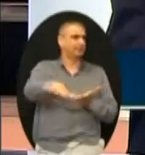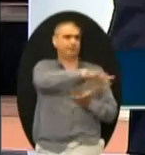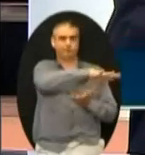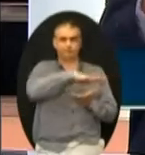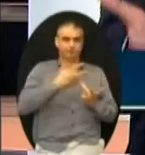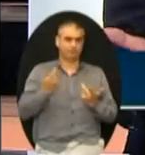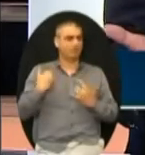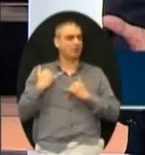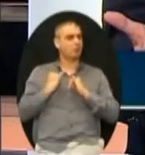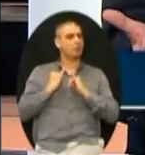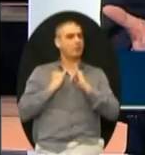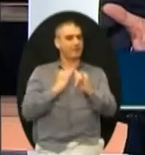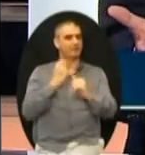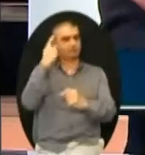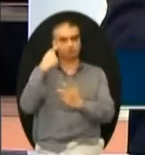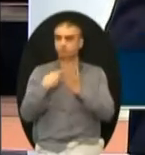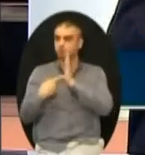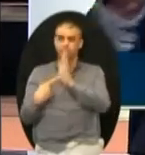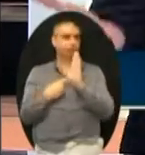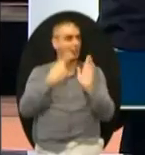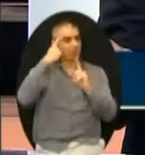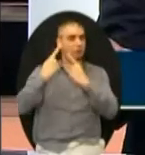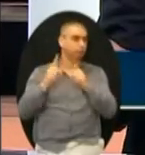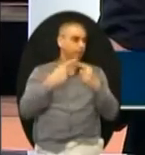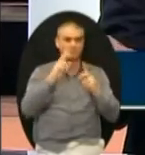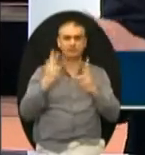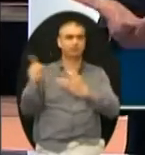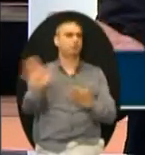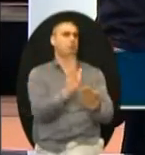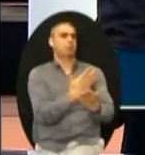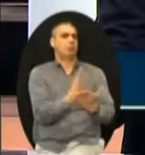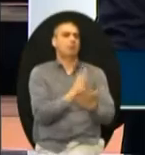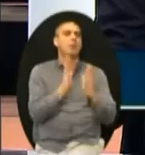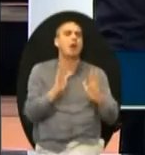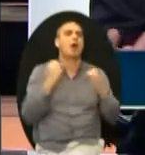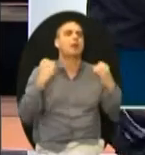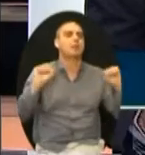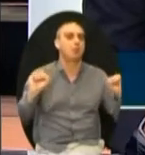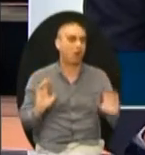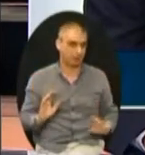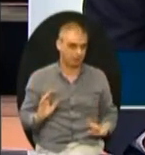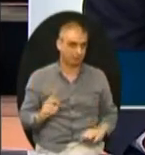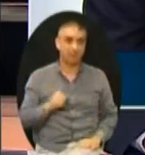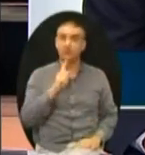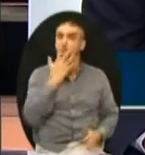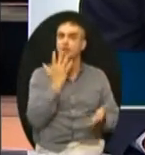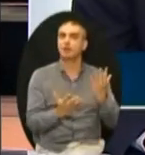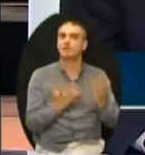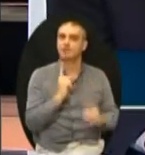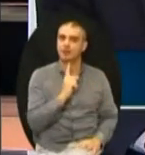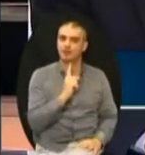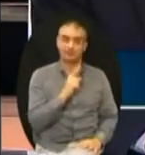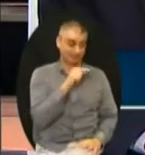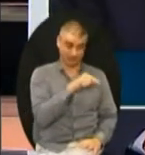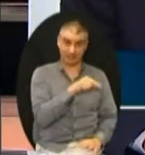הציבורית, מביאים בפני הציבור עמדות שונות, ובסופו של דבר הציבור צריך להחליט. כך עובדת דמוקרטיה. יש הבדל גדול